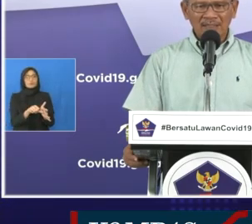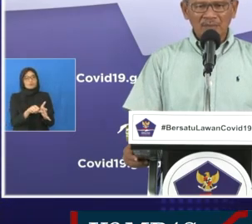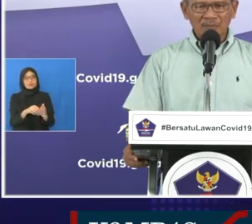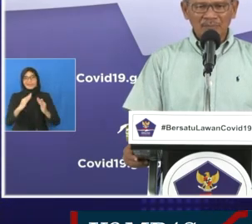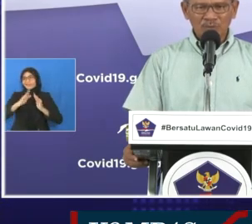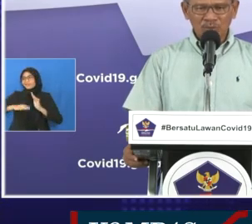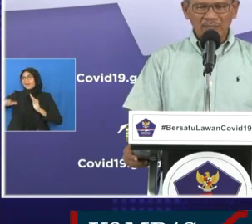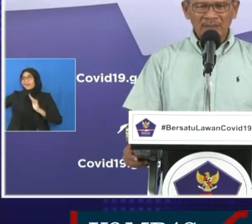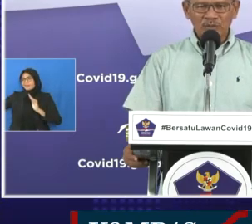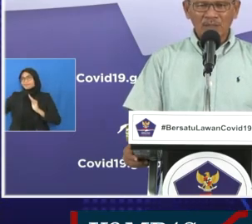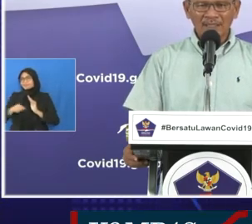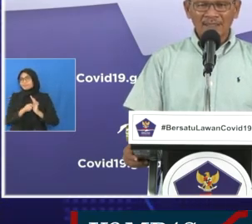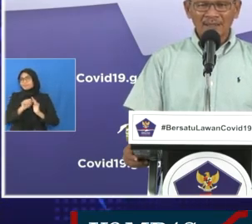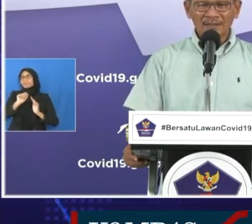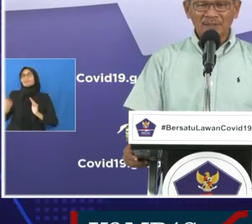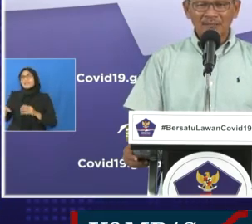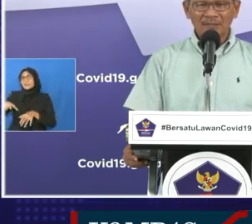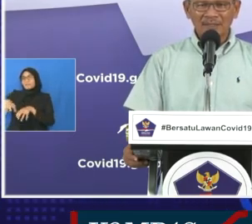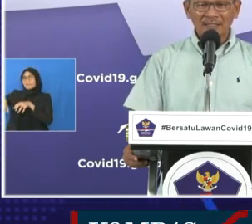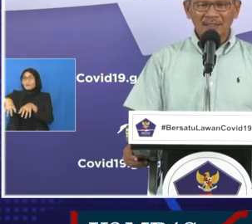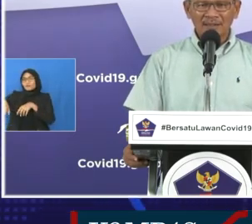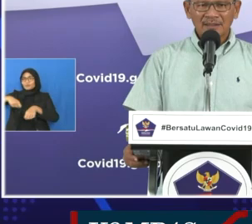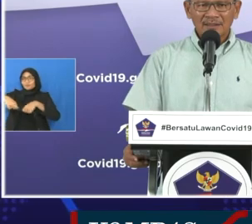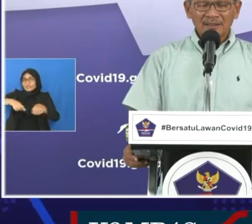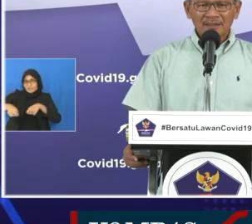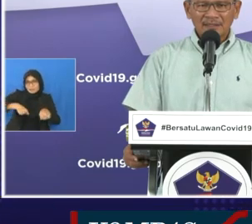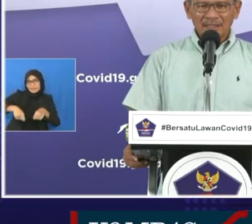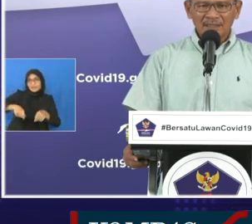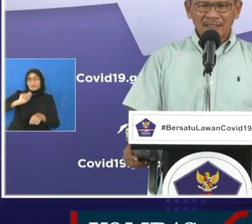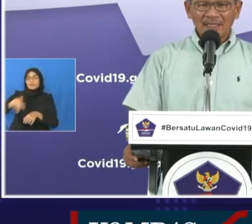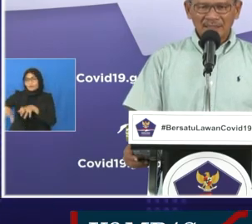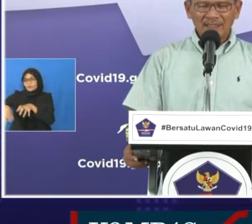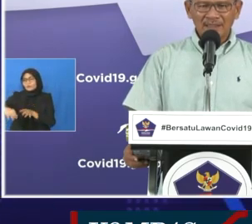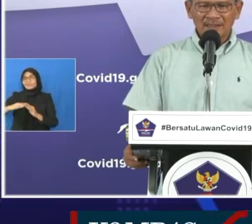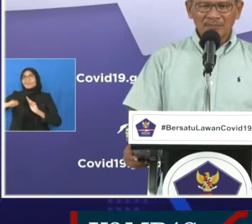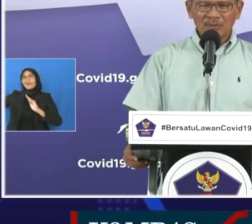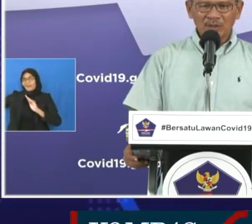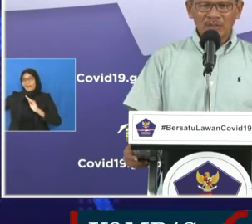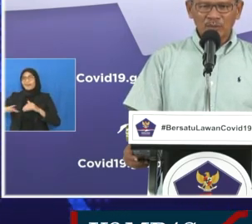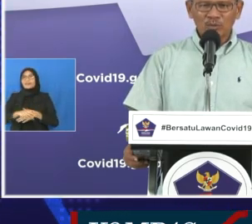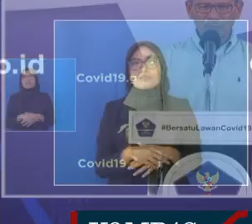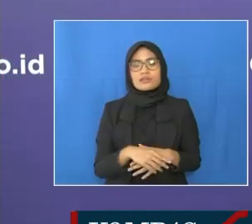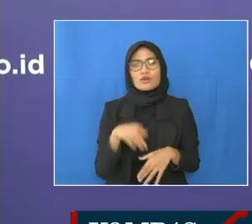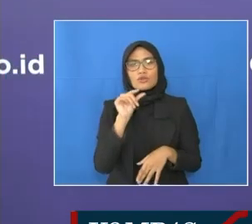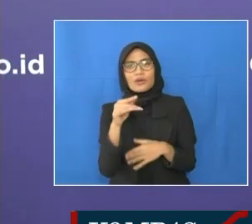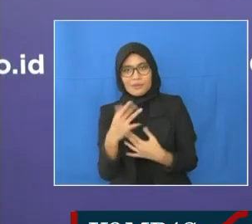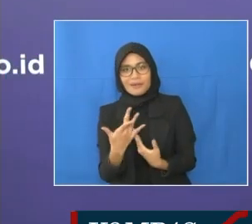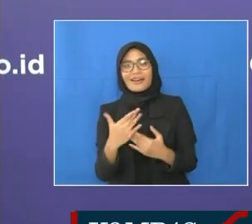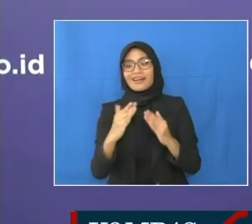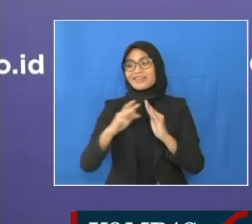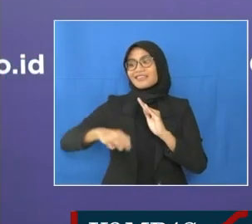tetangga dengan membeli produk yang dijualnya sebagai bagian dari keyakinan kita bahwa roda ekonomi